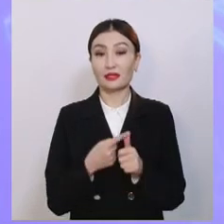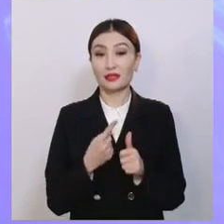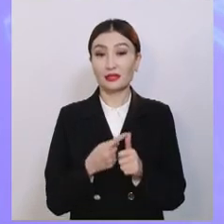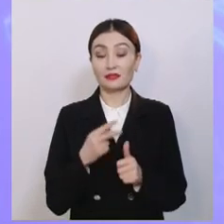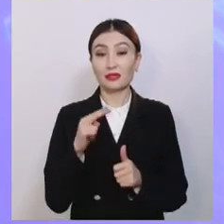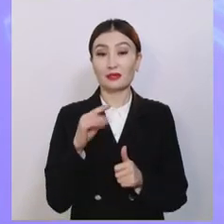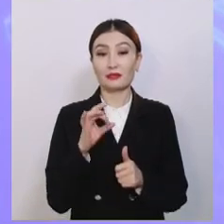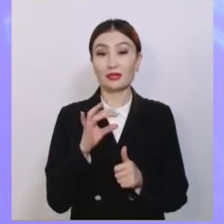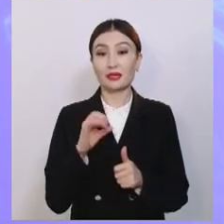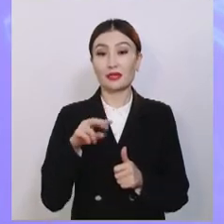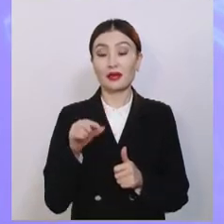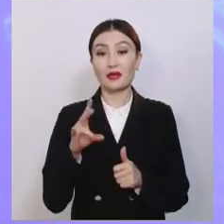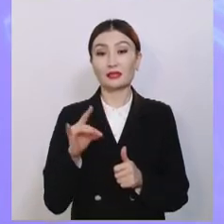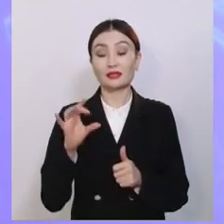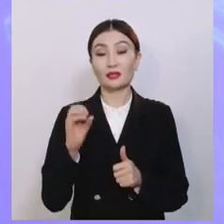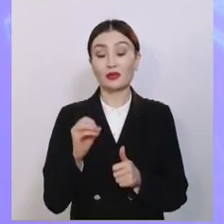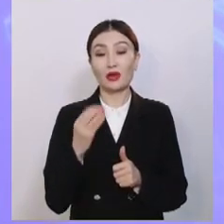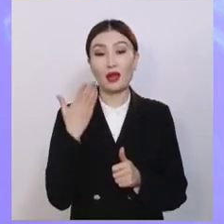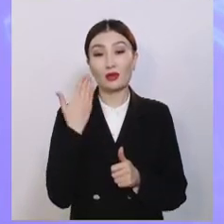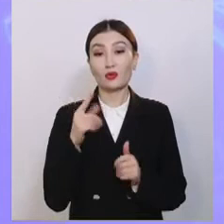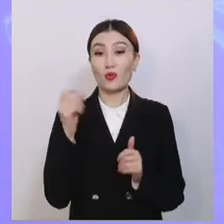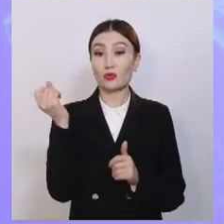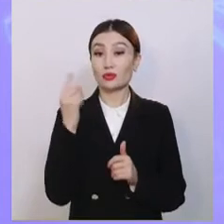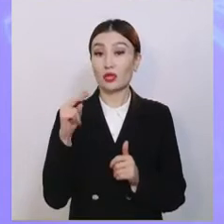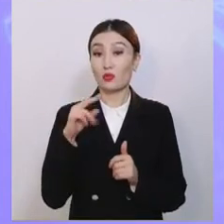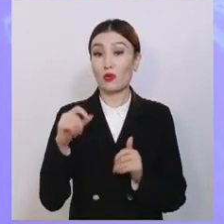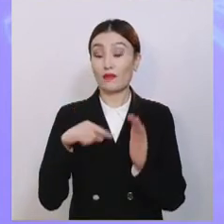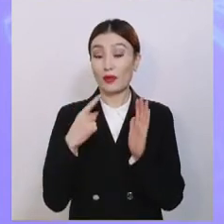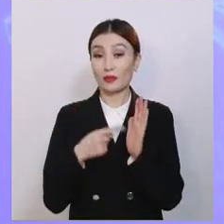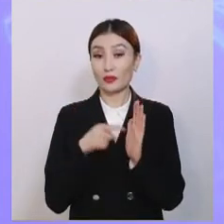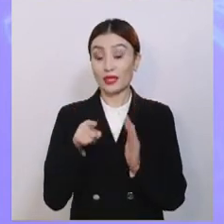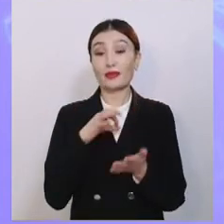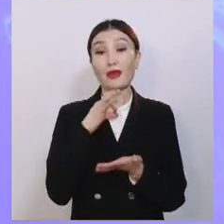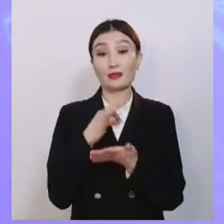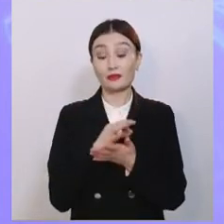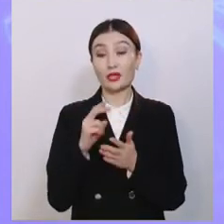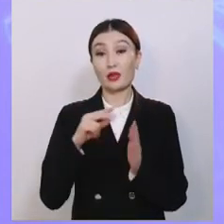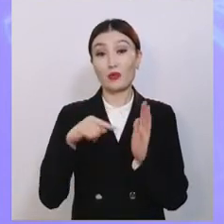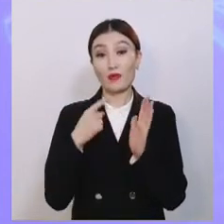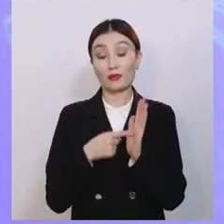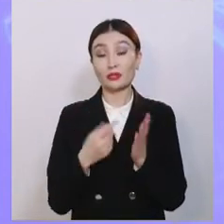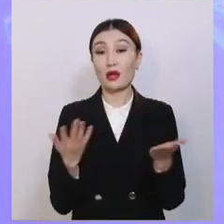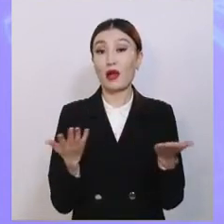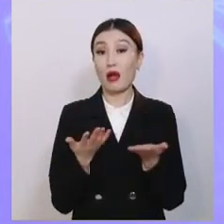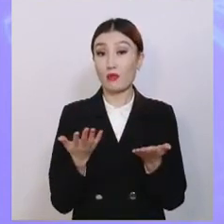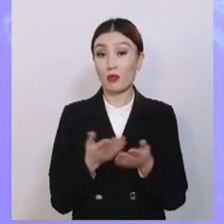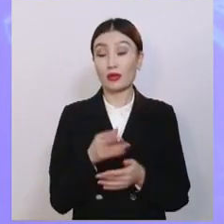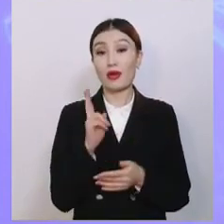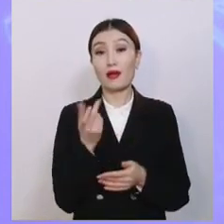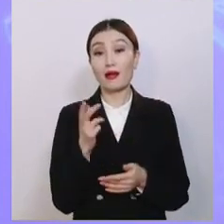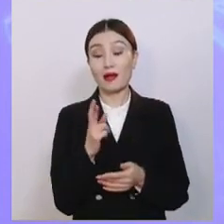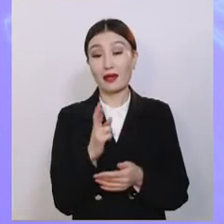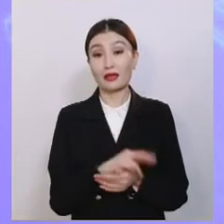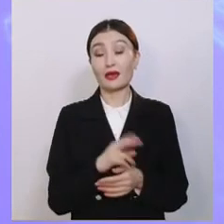Имя прилагательное легко узнать по вопросам. Они отвечают на вопросы: какой,